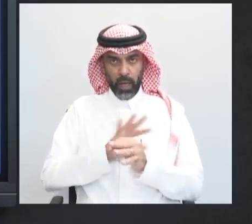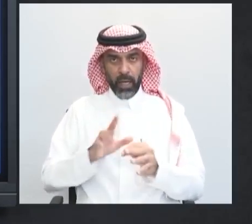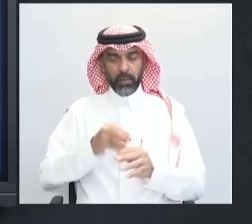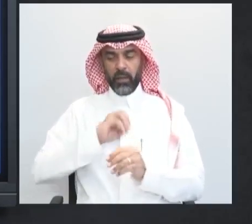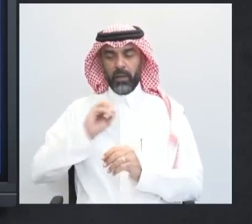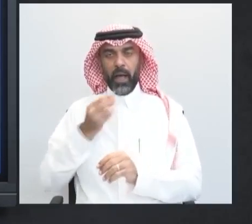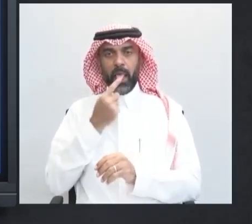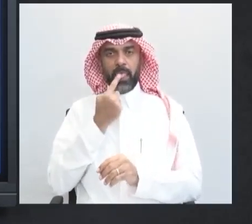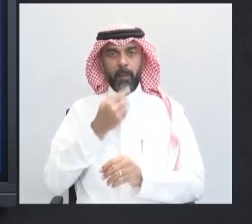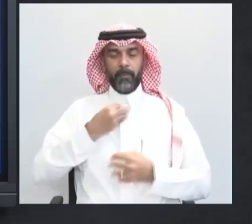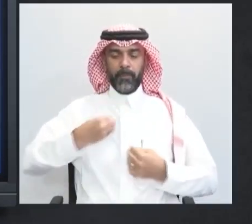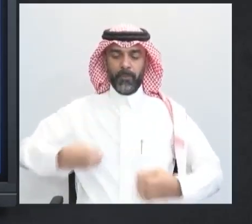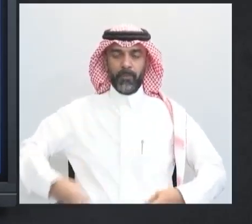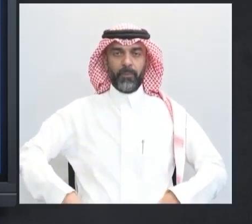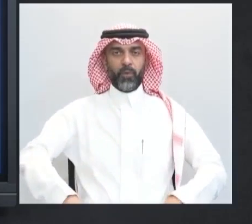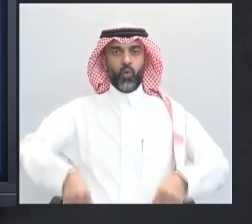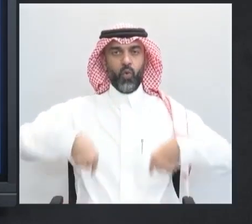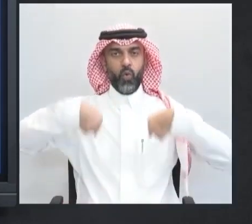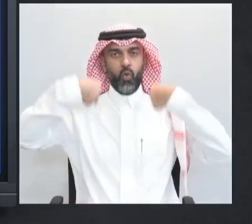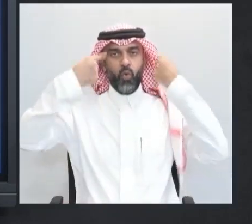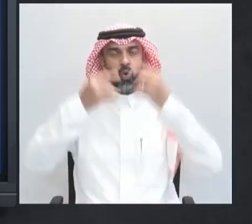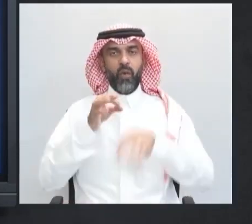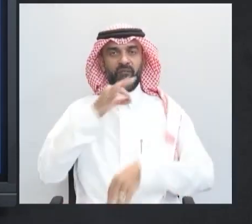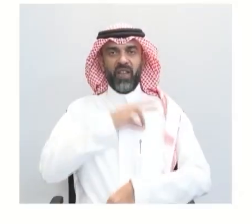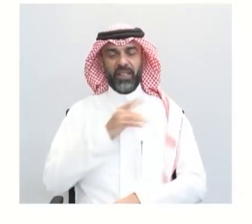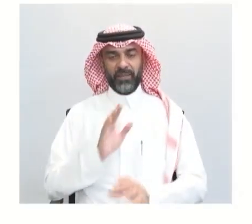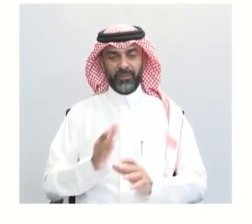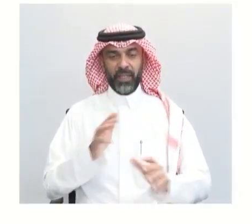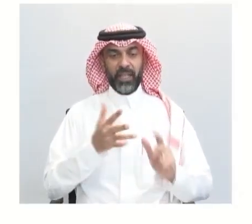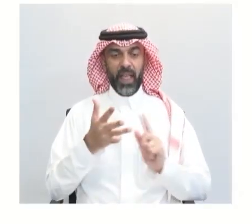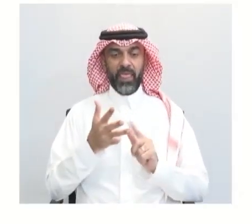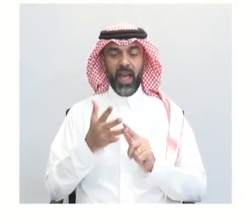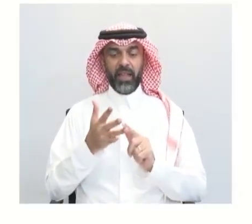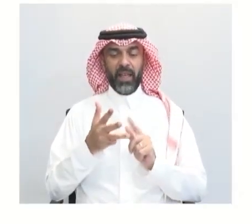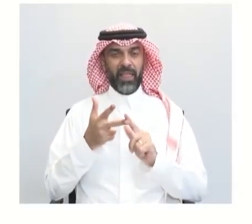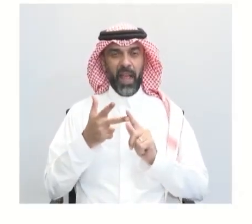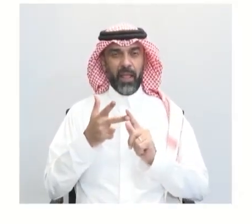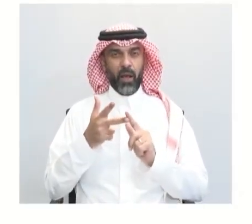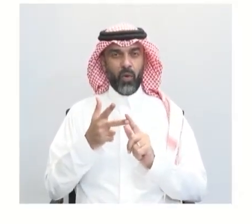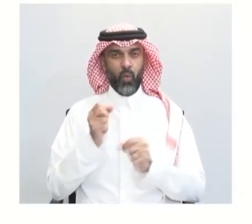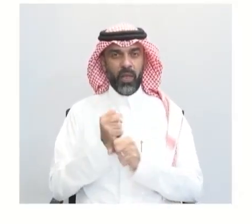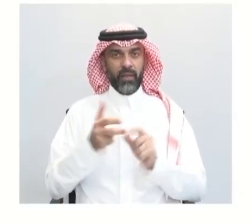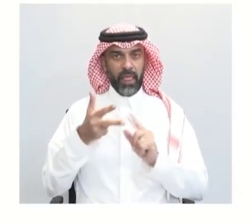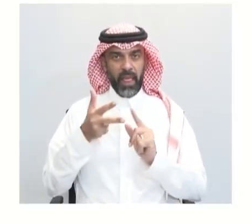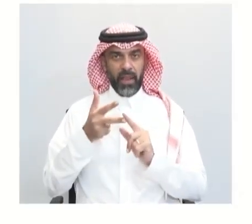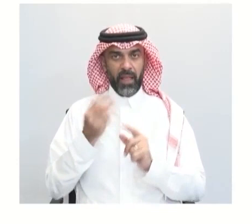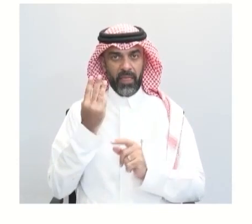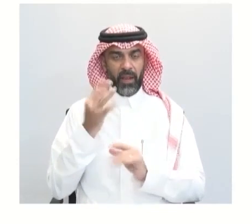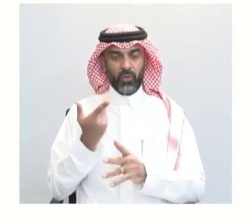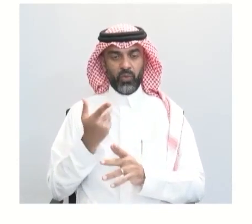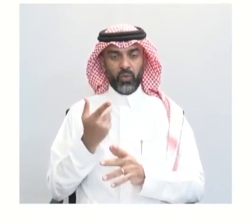هذه الانسجه وفي الوظيفه الثالثه مثل ما يظهر معنا يظهر دور مختلف وهو التخلص من المواد الغير